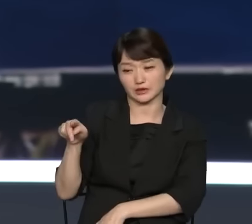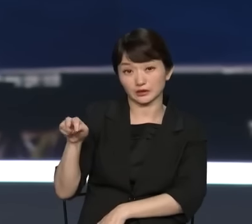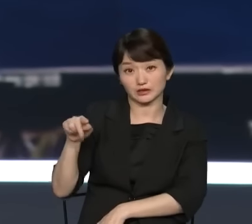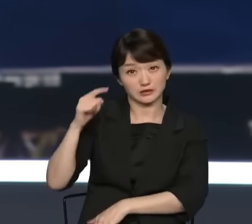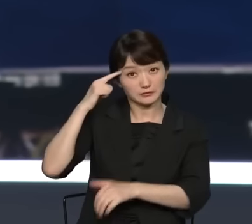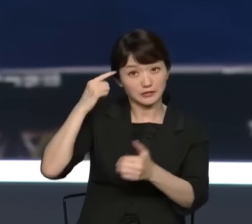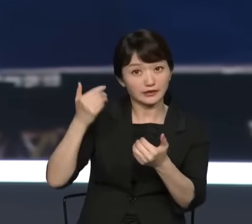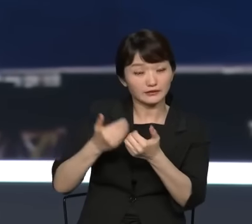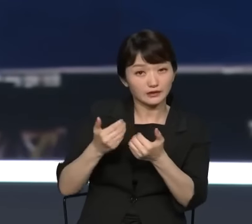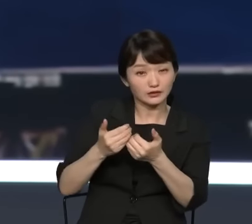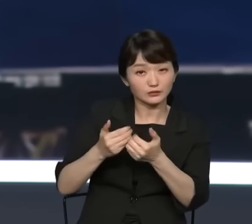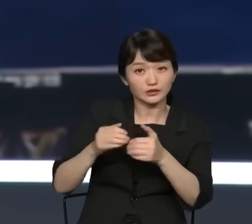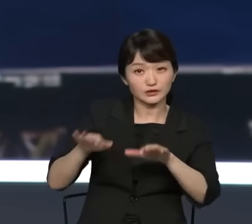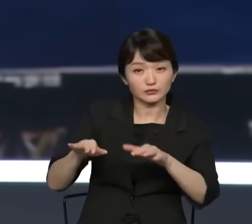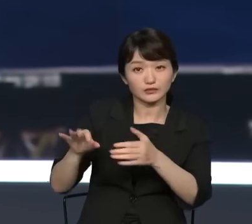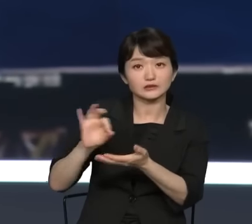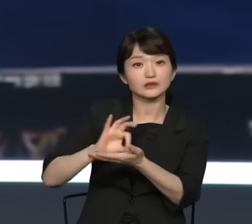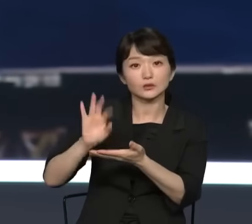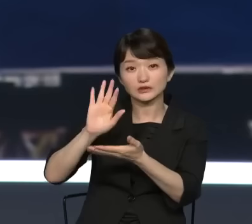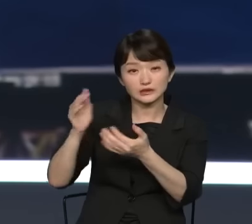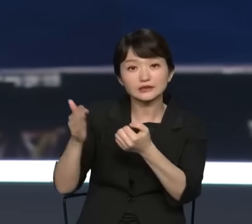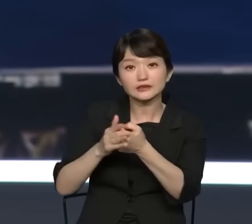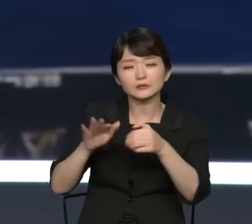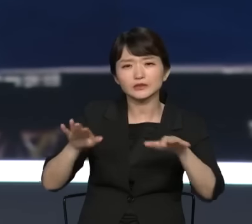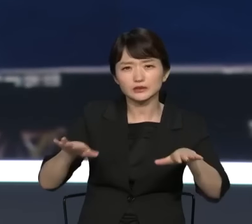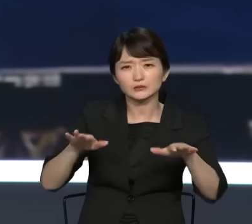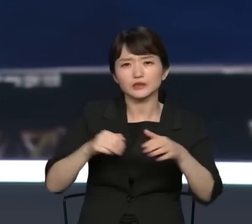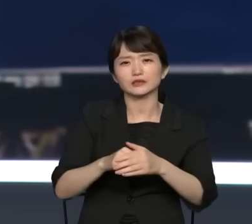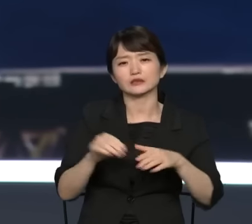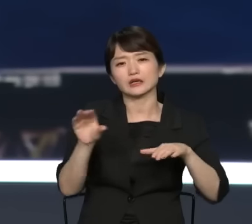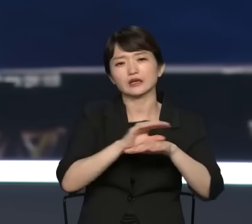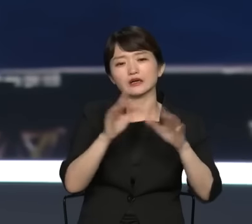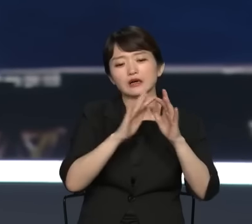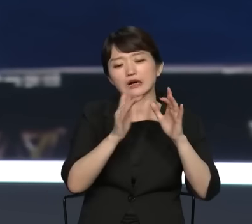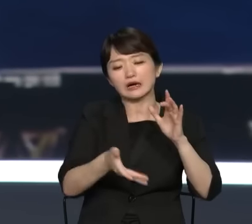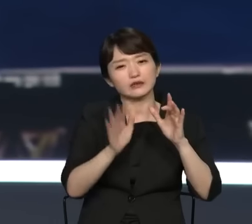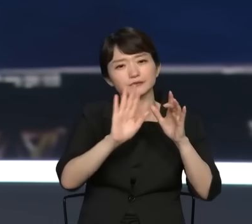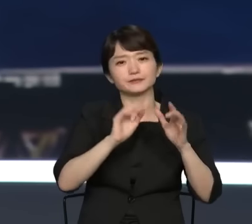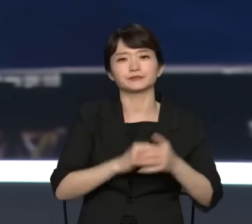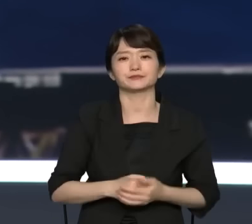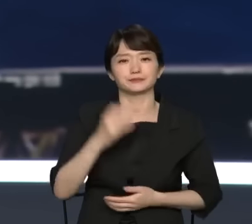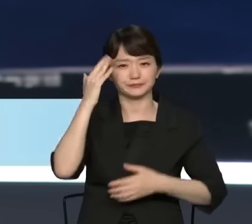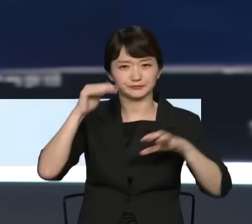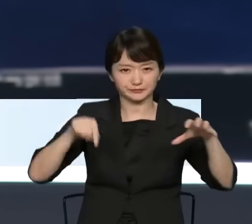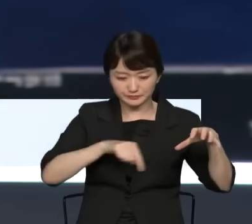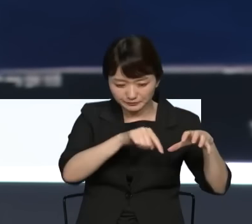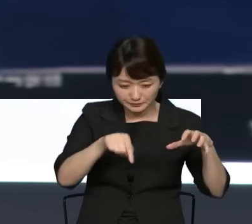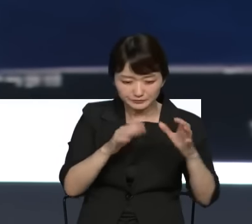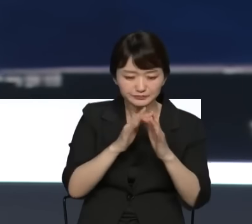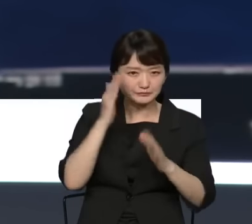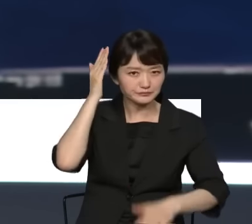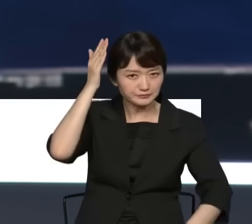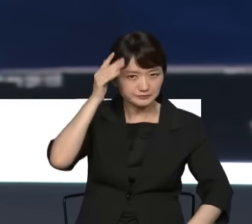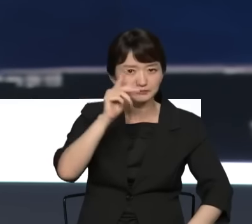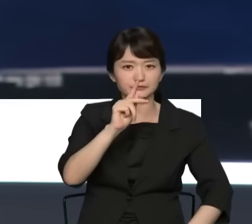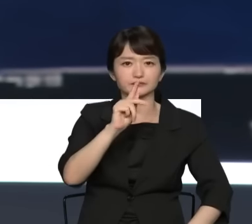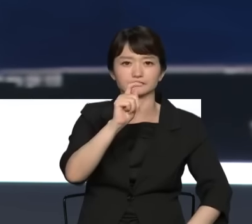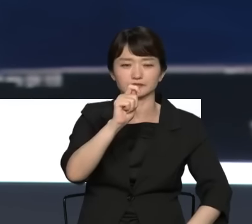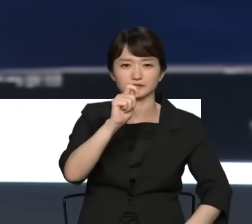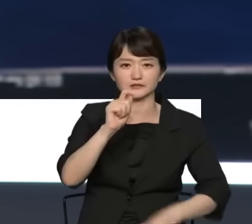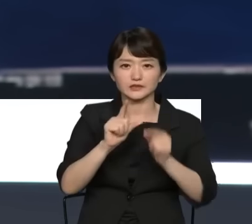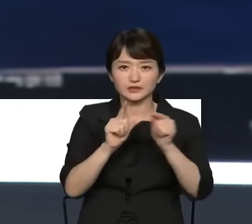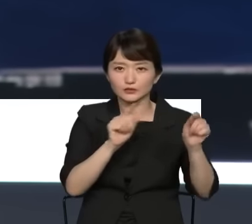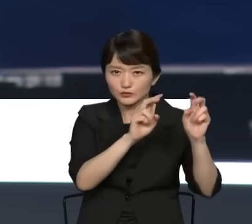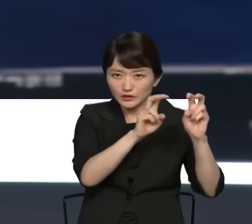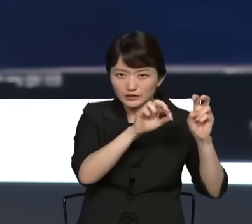그런 환경이 이번엔 유리하게 작용했다 이렇게 볼 수 있습니다 다만 국내의 경우에도 네이버나 KT 등 소수의 회사